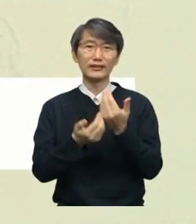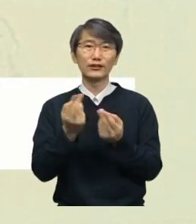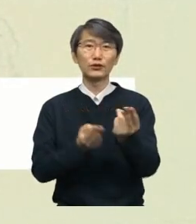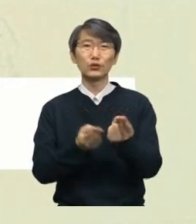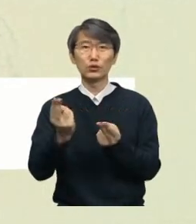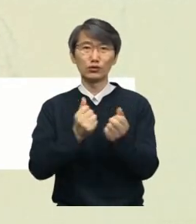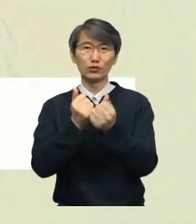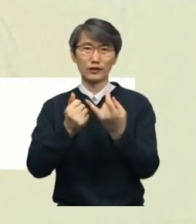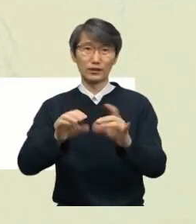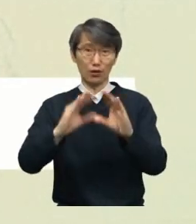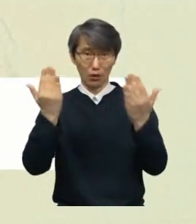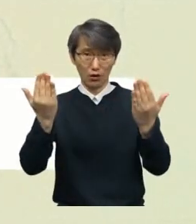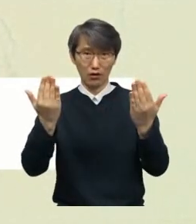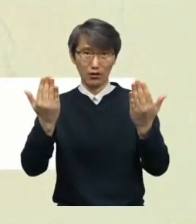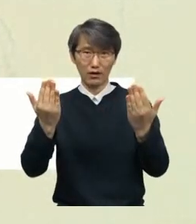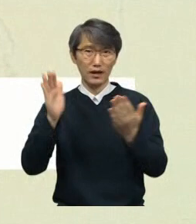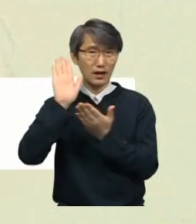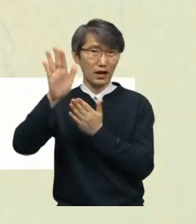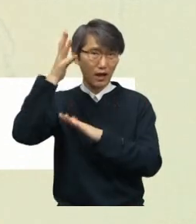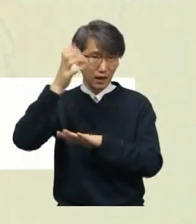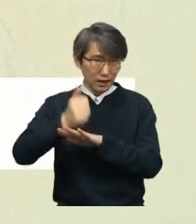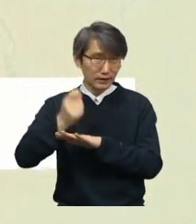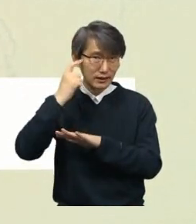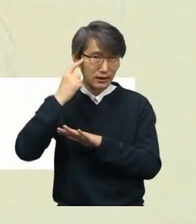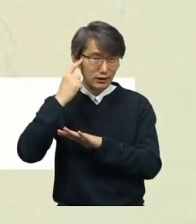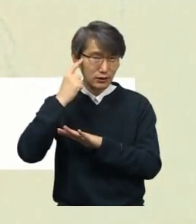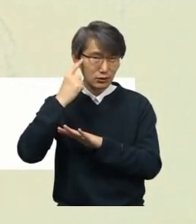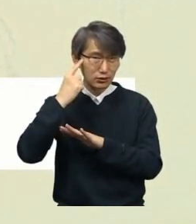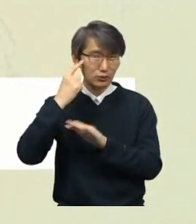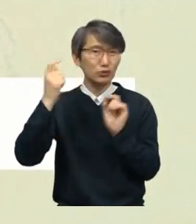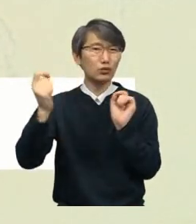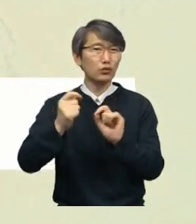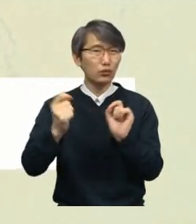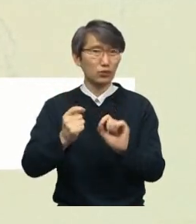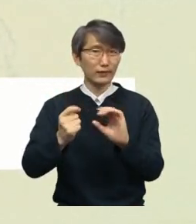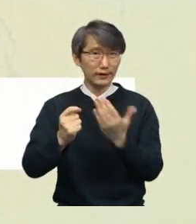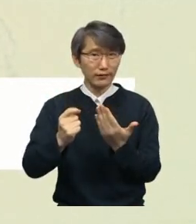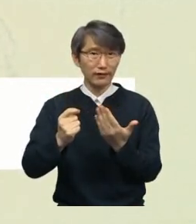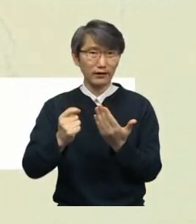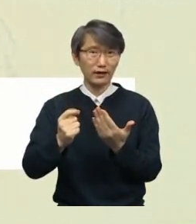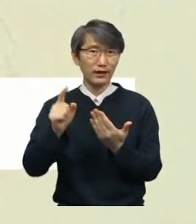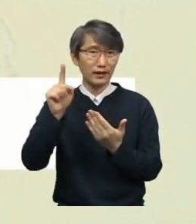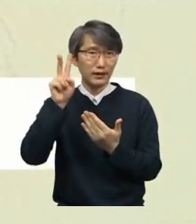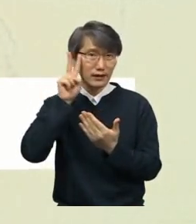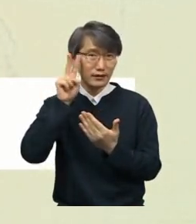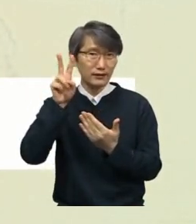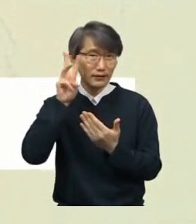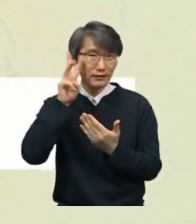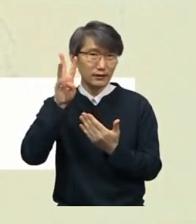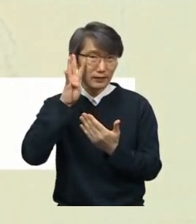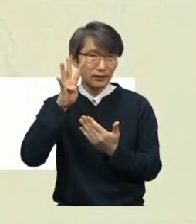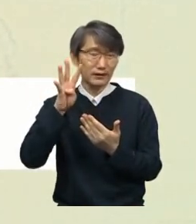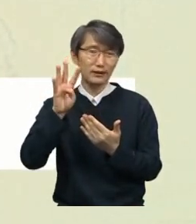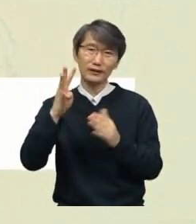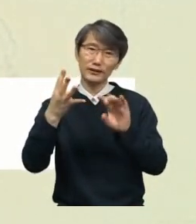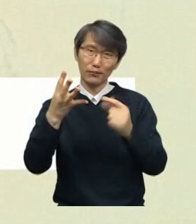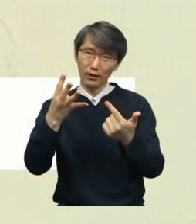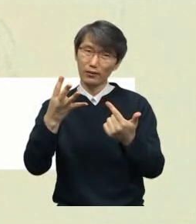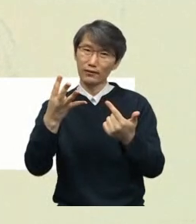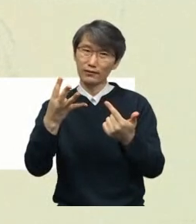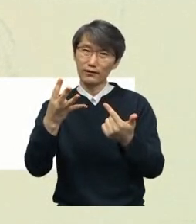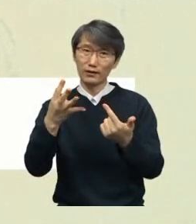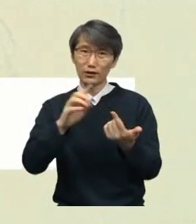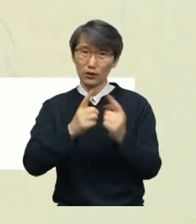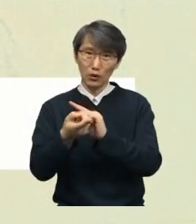조정위원회를 구성을 했습니다. 상호 간의 의견을 최대한 접근을 해서 1차례, 2차례, 3차례 이렇게 협상을 통해서 상호